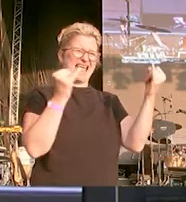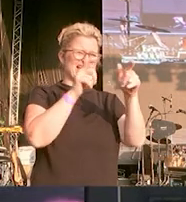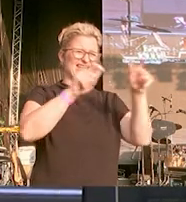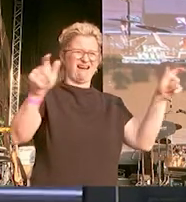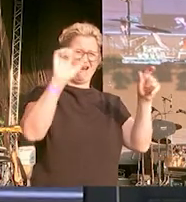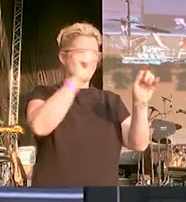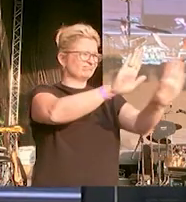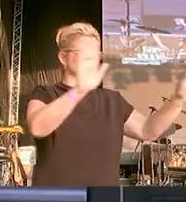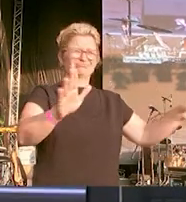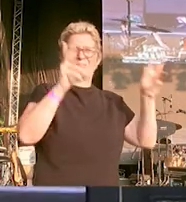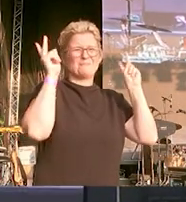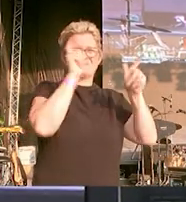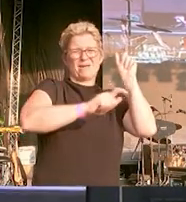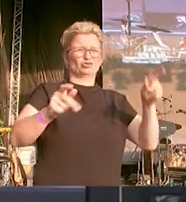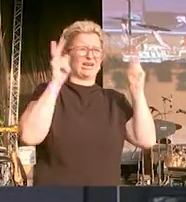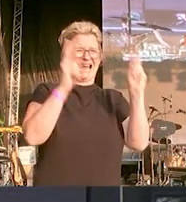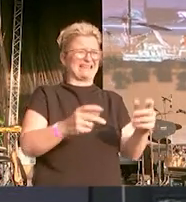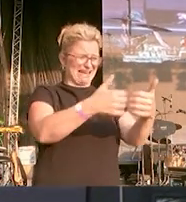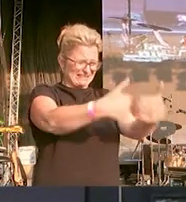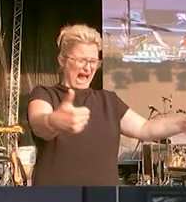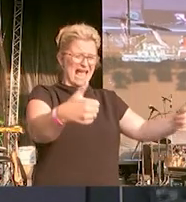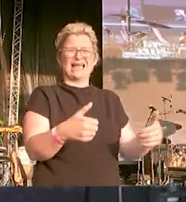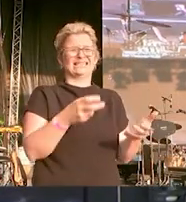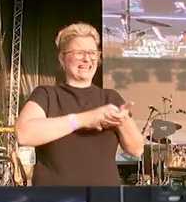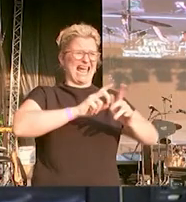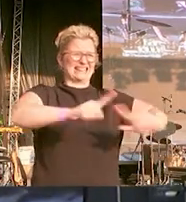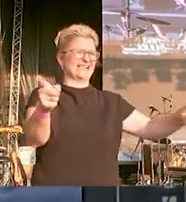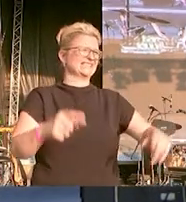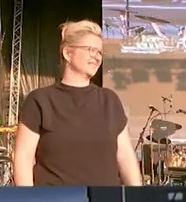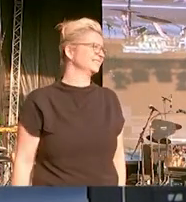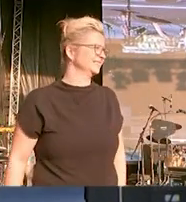unteilbare Menschenrechte verbrieft. Und damit auch garantiert,